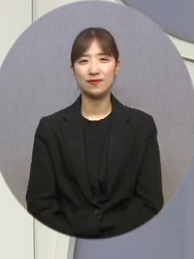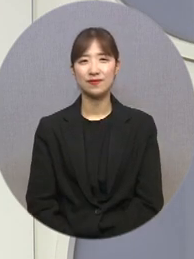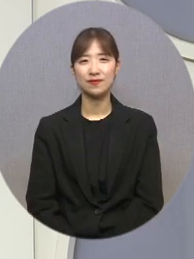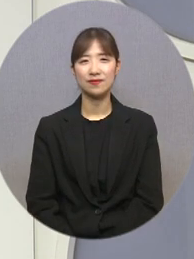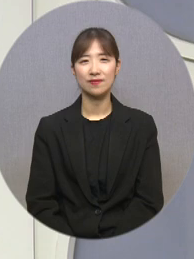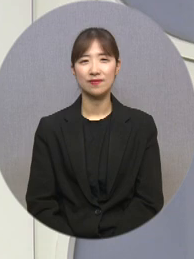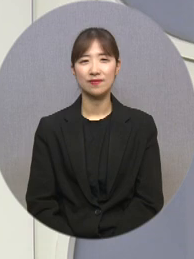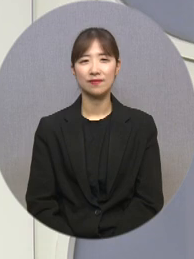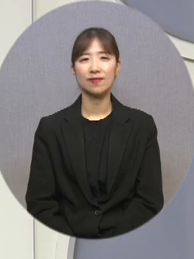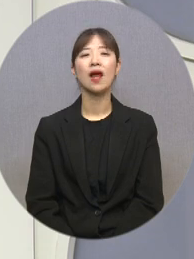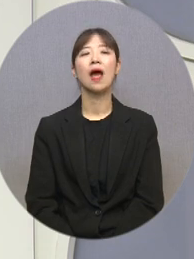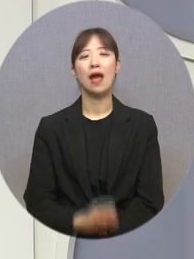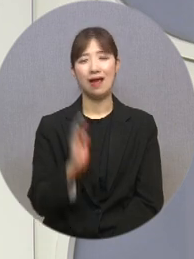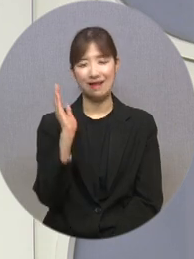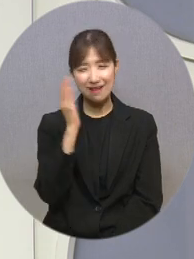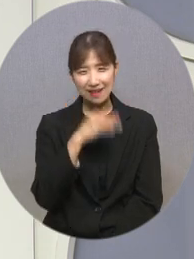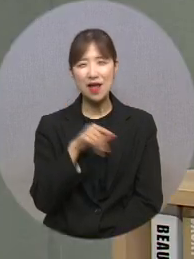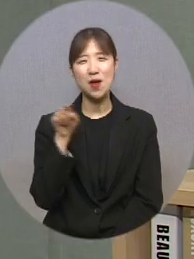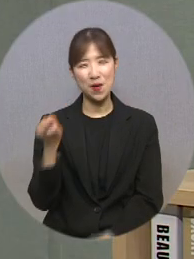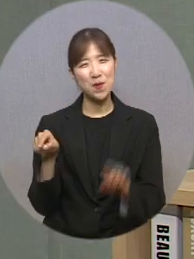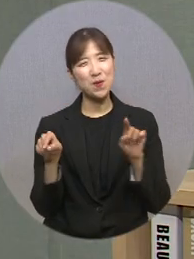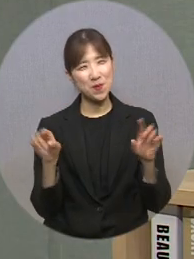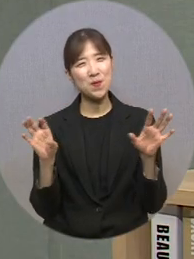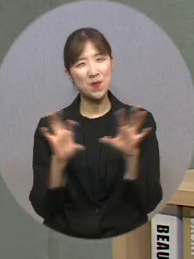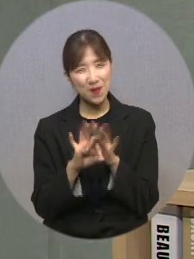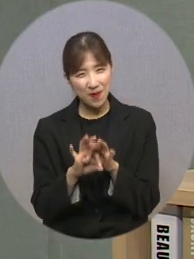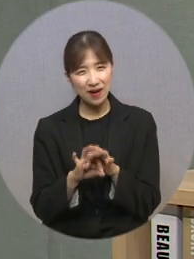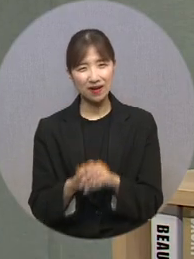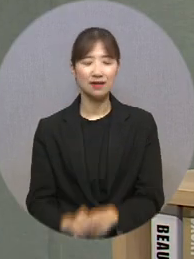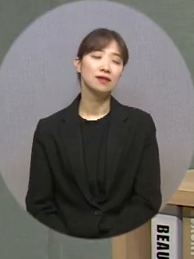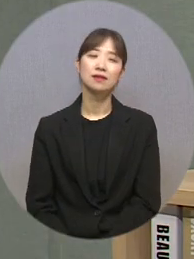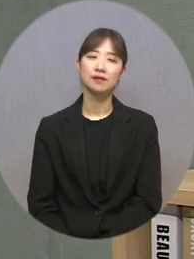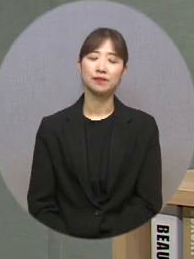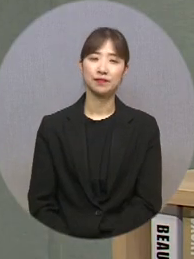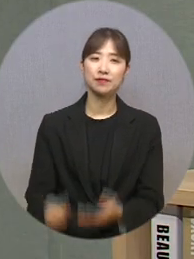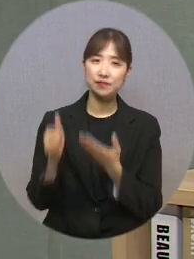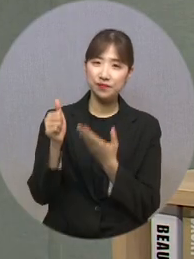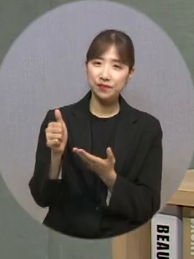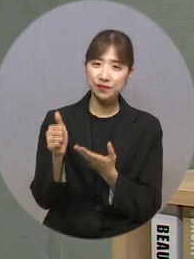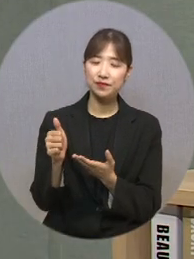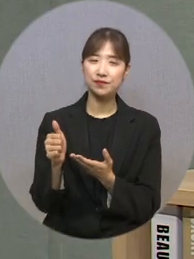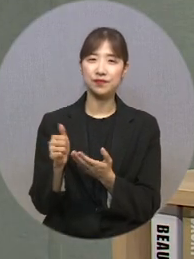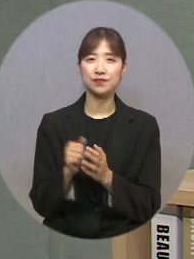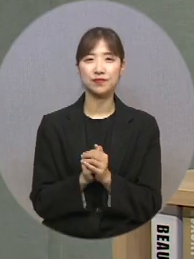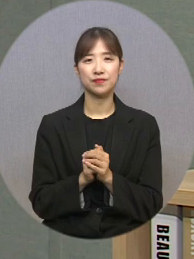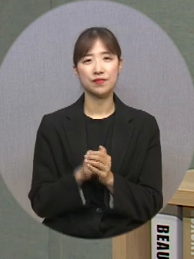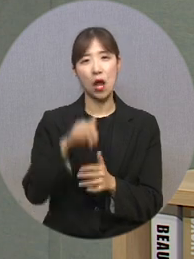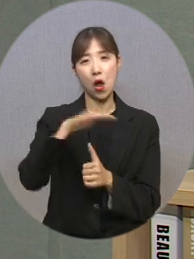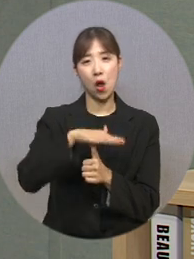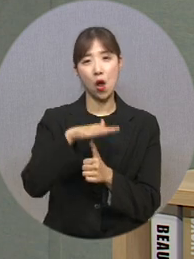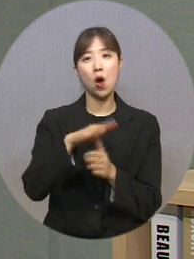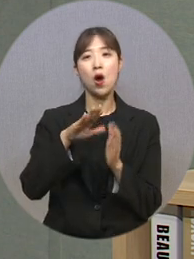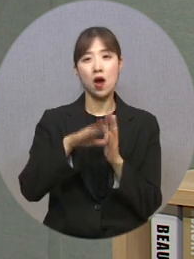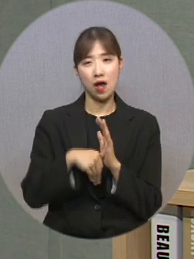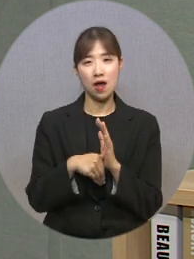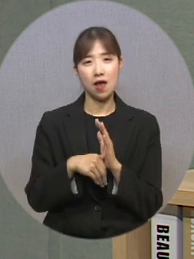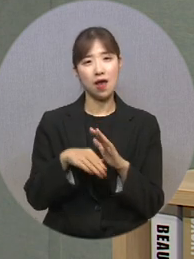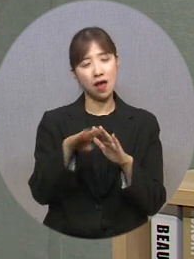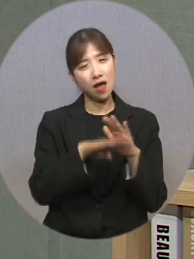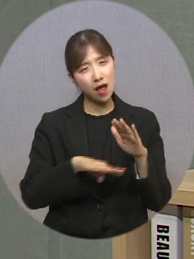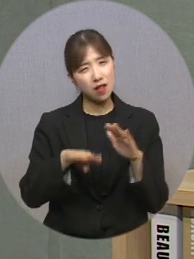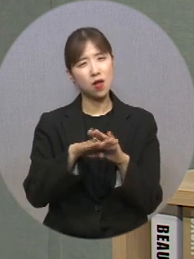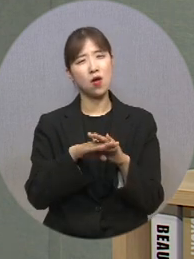아 그래서 나온 얘기군요. 예예. 예. 임 부장께서는 어렸을 때좀 가정